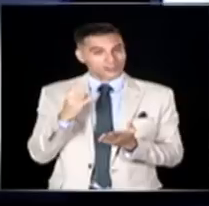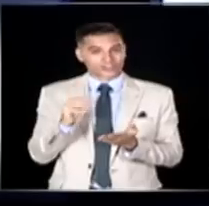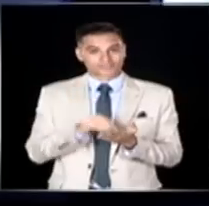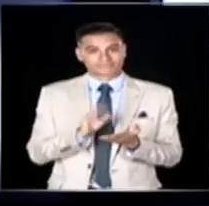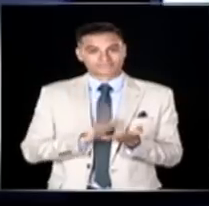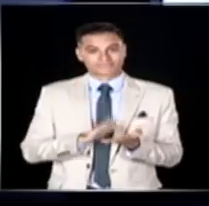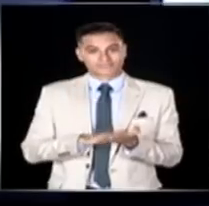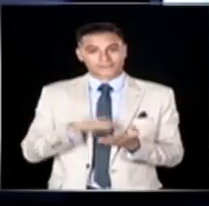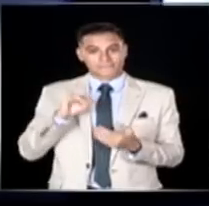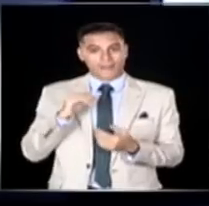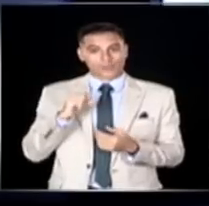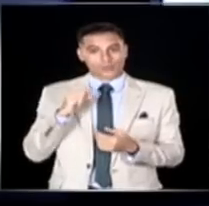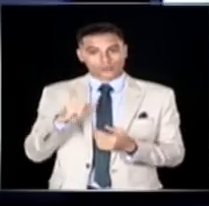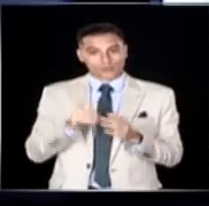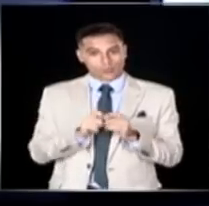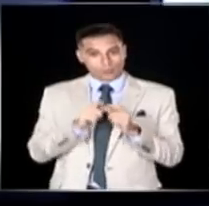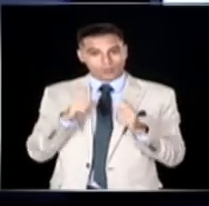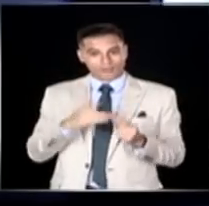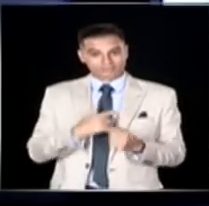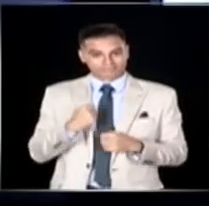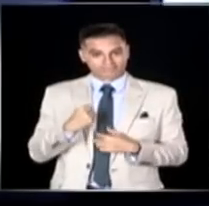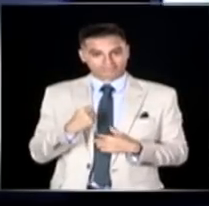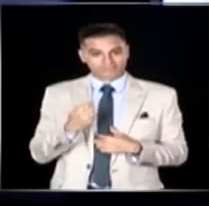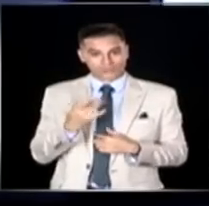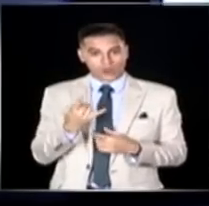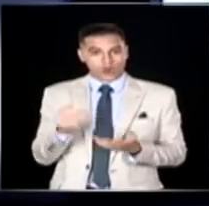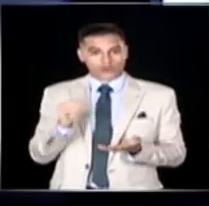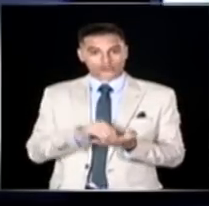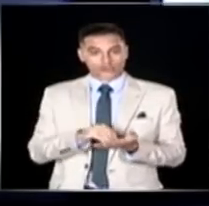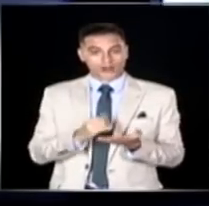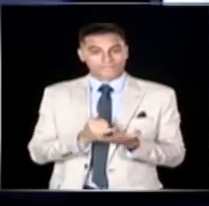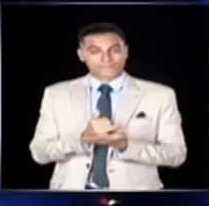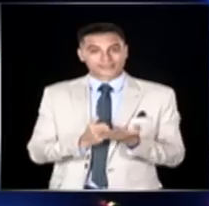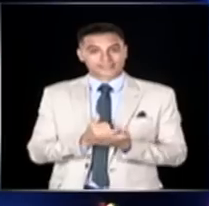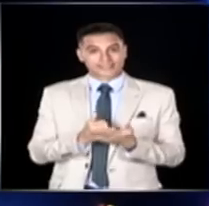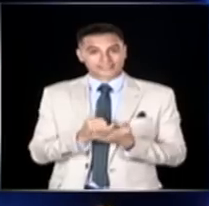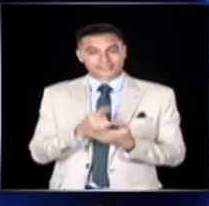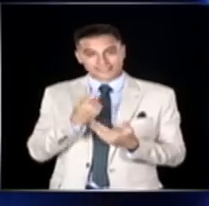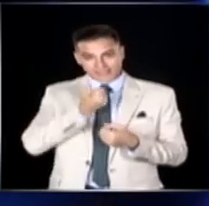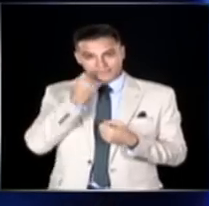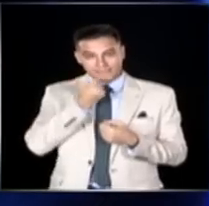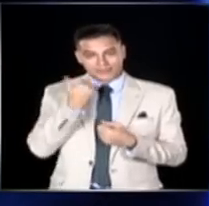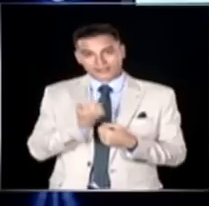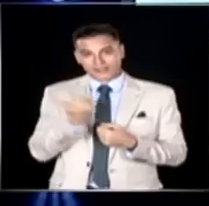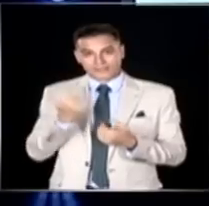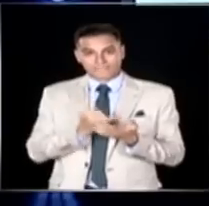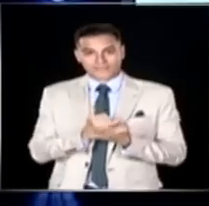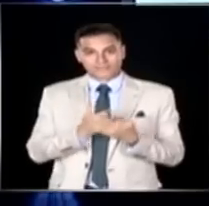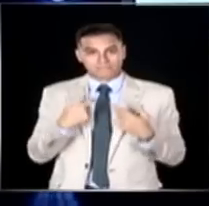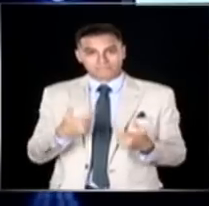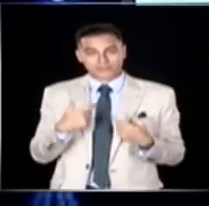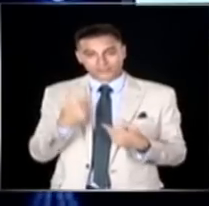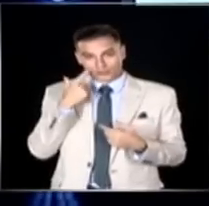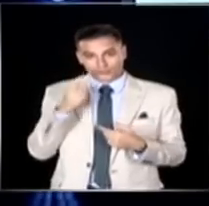محمود. واضح إن محمود جريء شوية. 10 مدرسة مغاغة، الشيماء عندك سؤال في الجغرافيا،